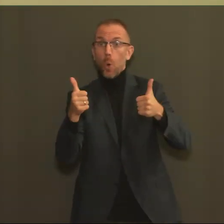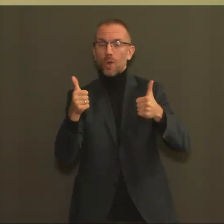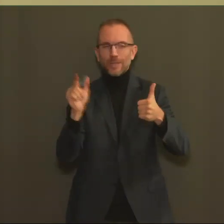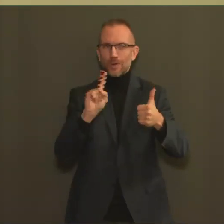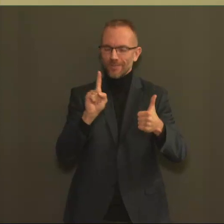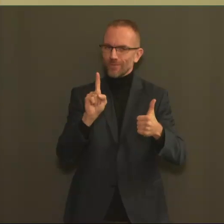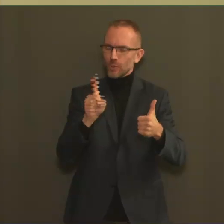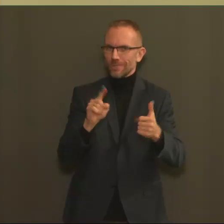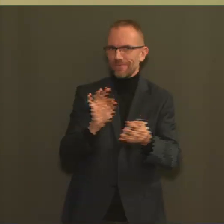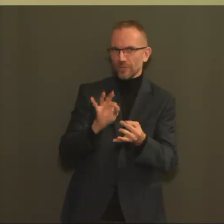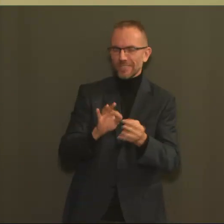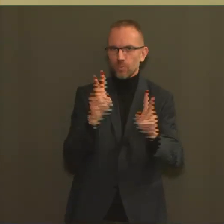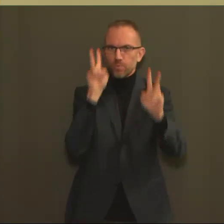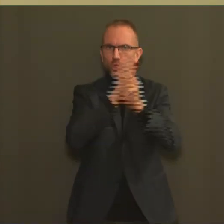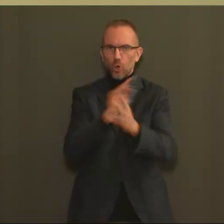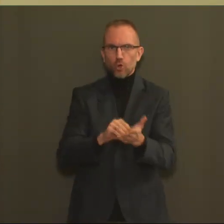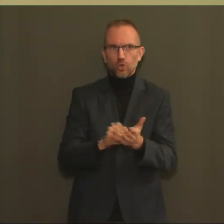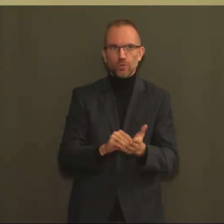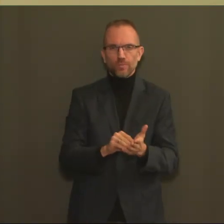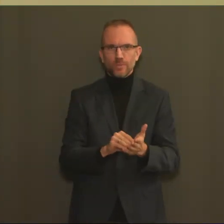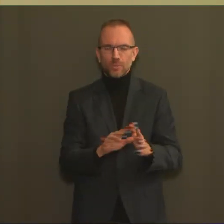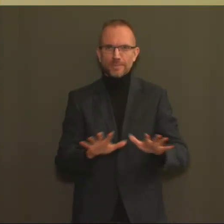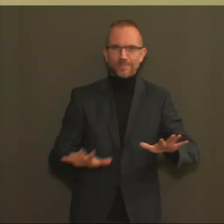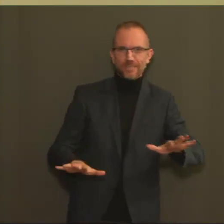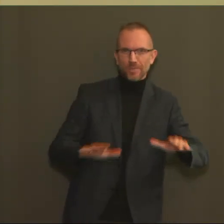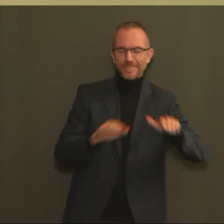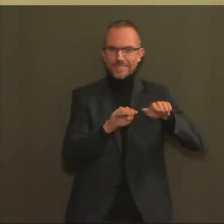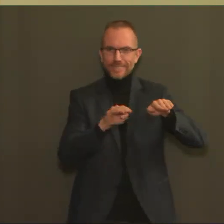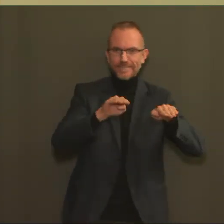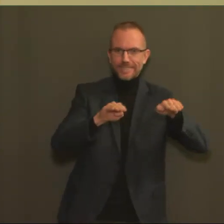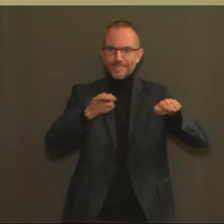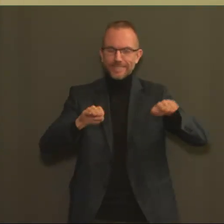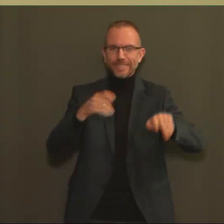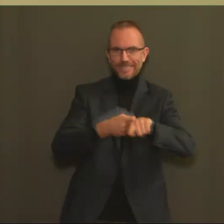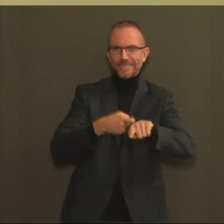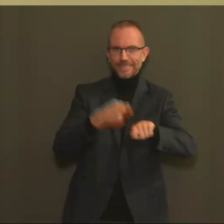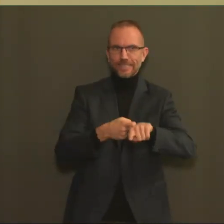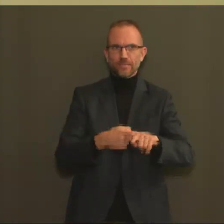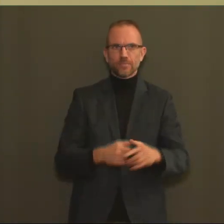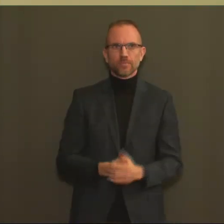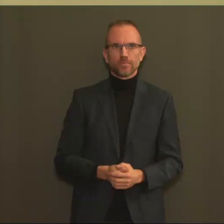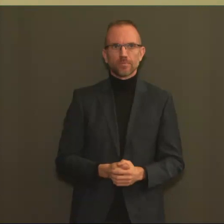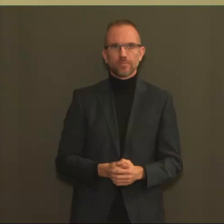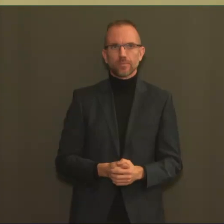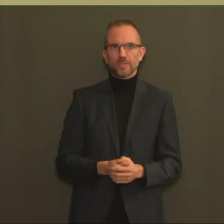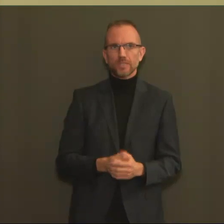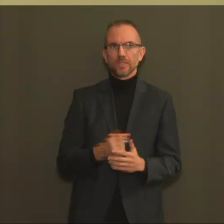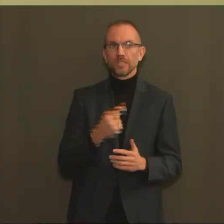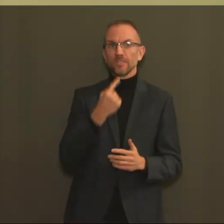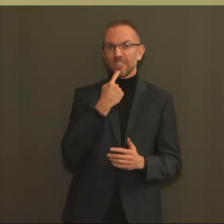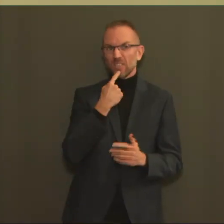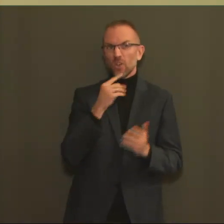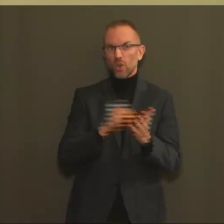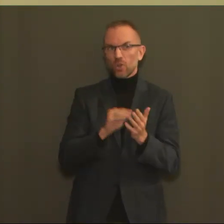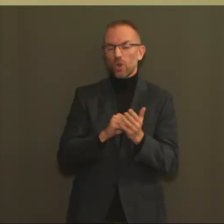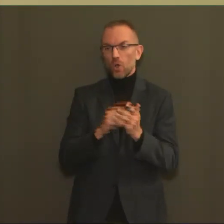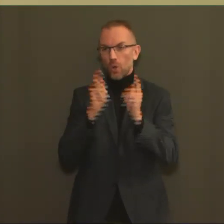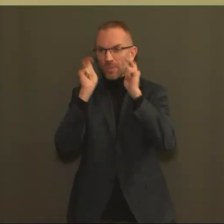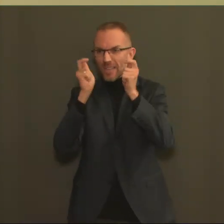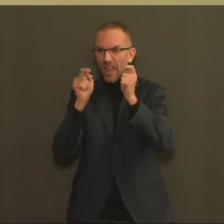microfoon tour is in account grotere olie voor de rappard zool is mijn saté toujours trop élevé actuele man